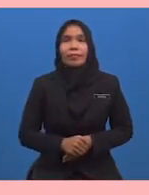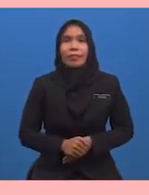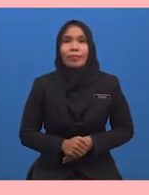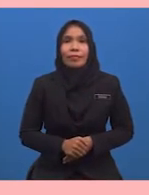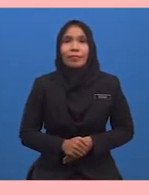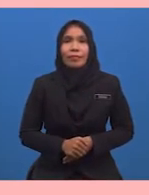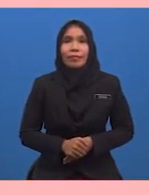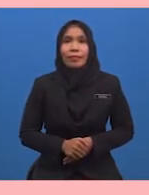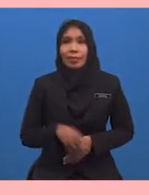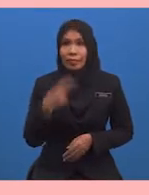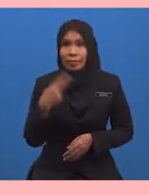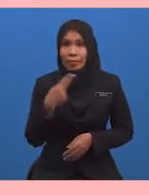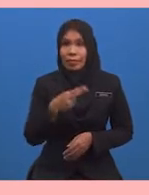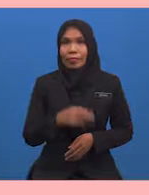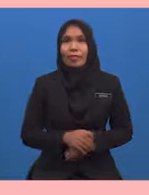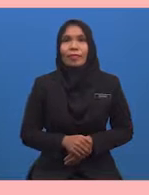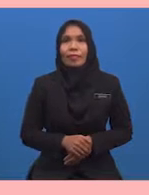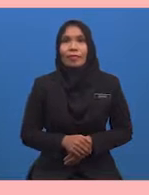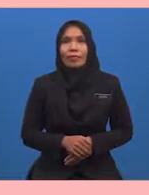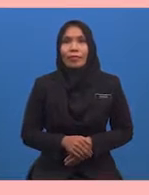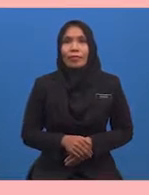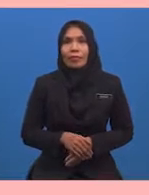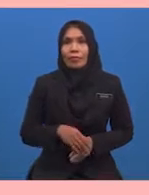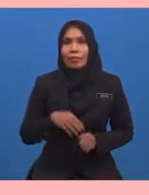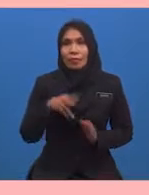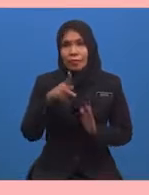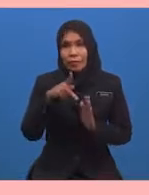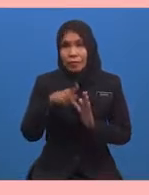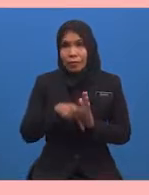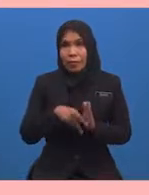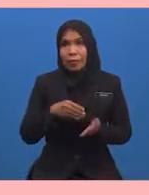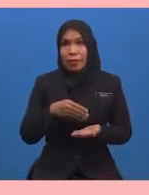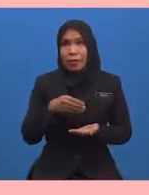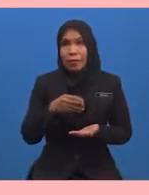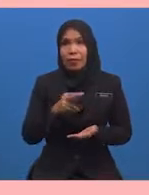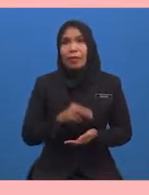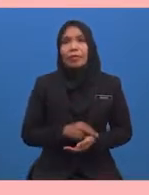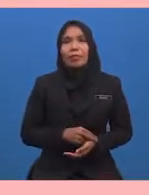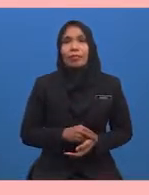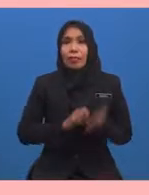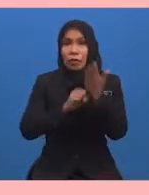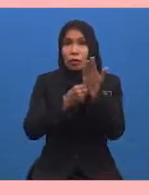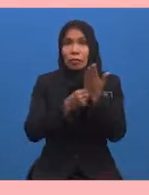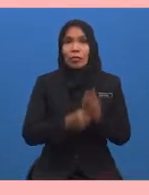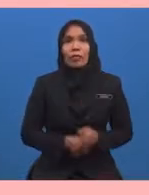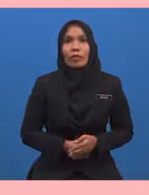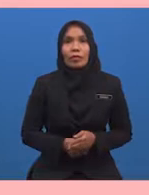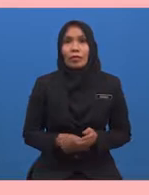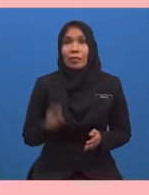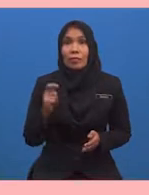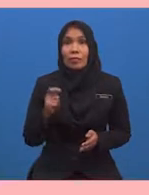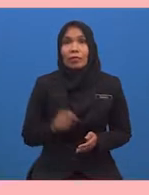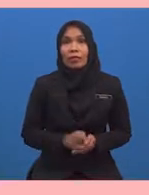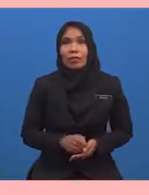Jana kuasa hidroelektrik ialah pembekal sumber tenaga elektrik yang utama di Malaysia.